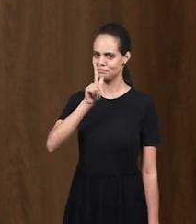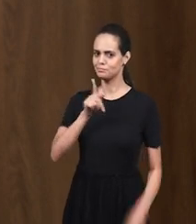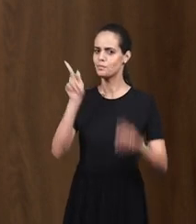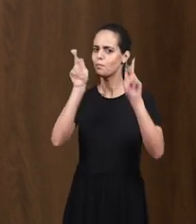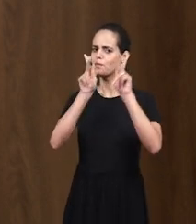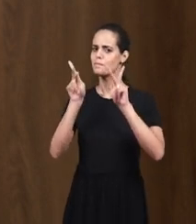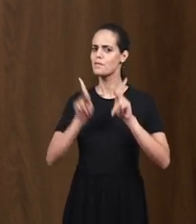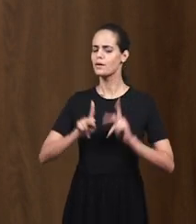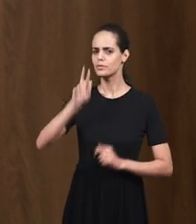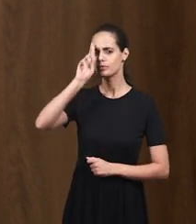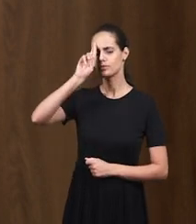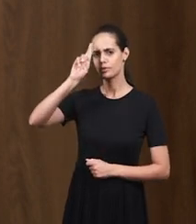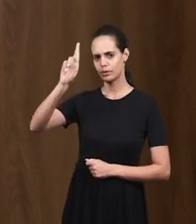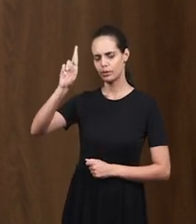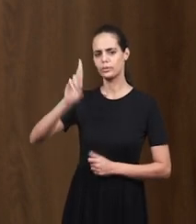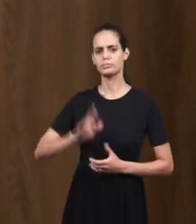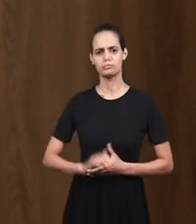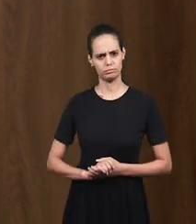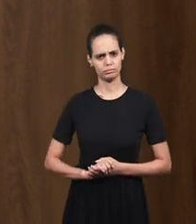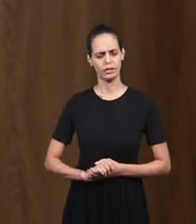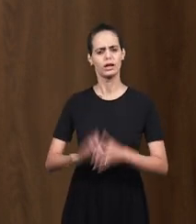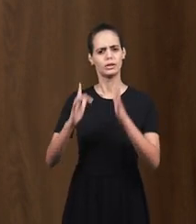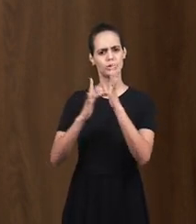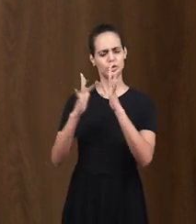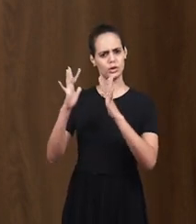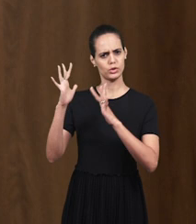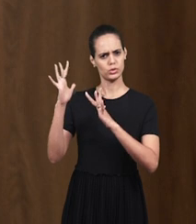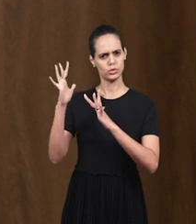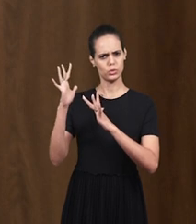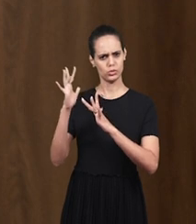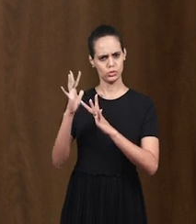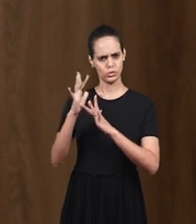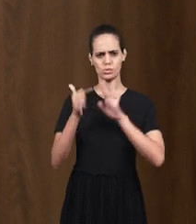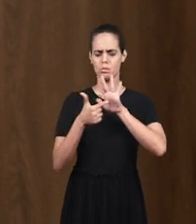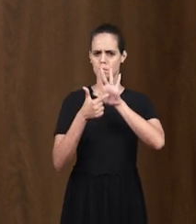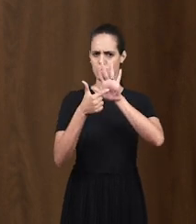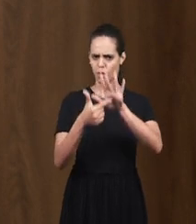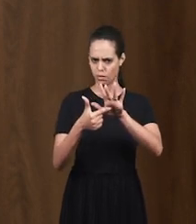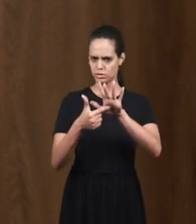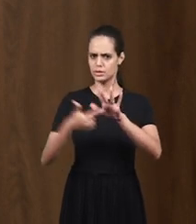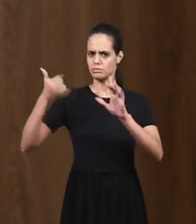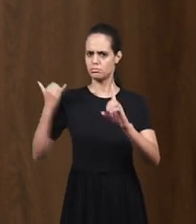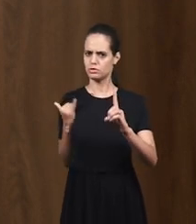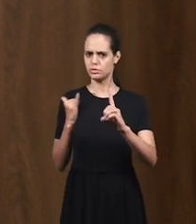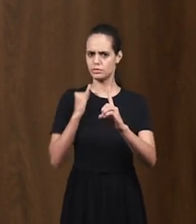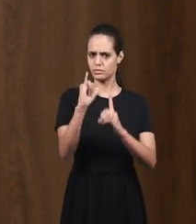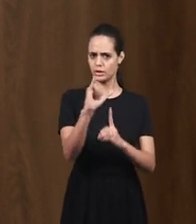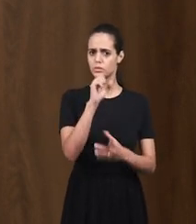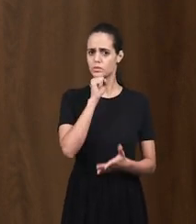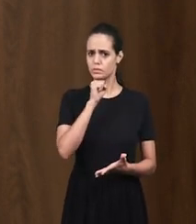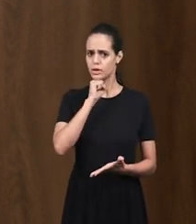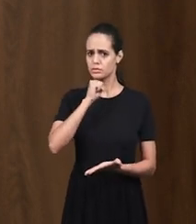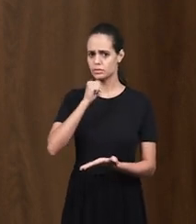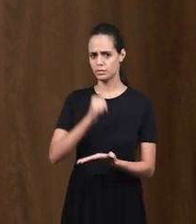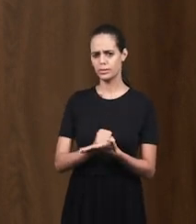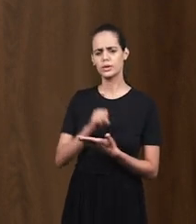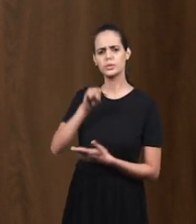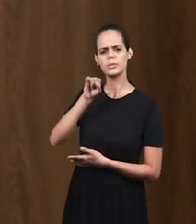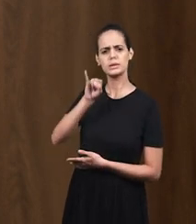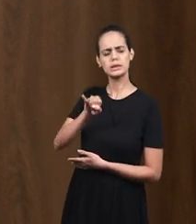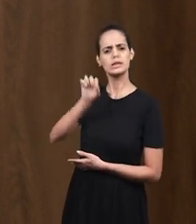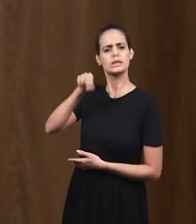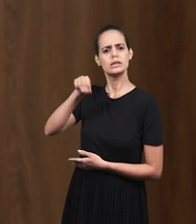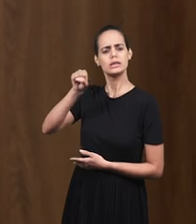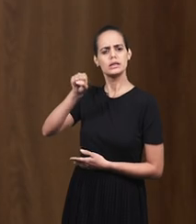Seigneur. Jésus, il est réellement prophétisé à l'Ancien Testament? Si